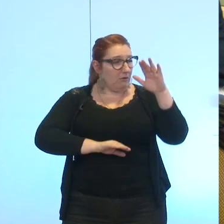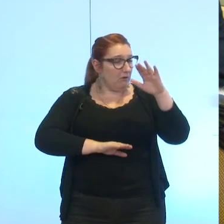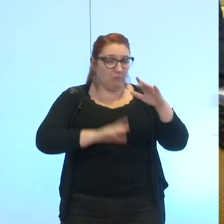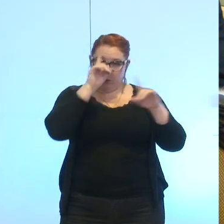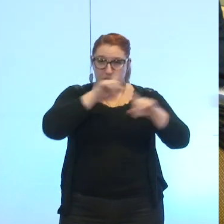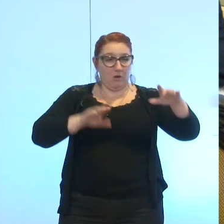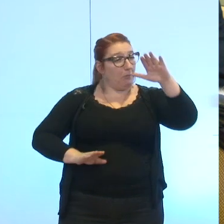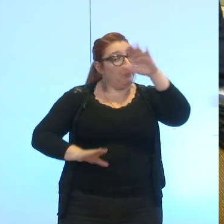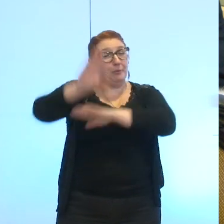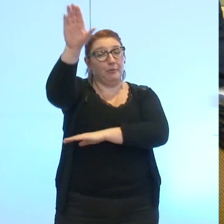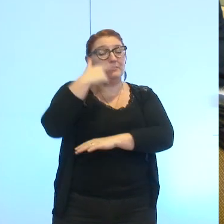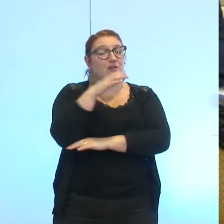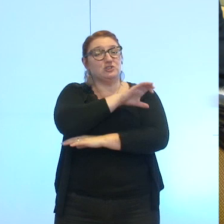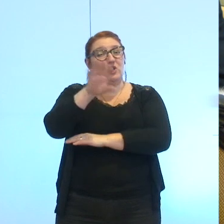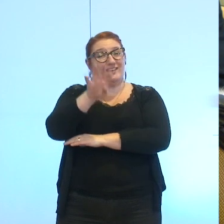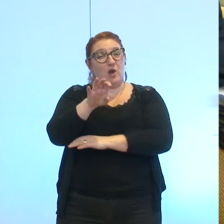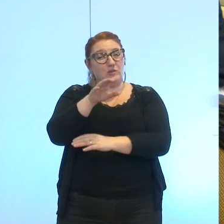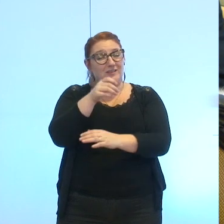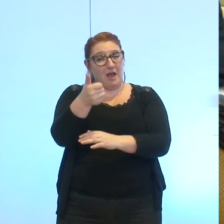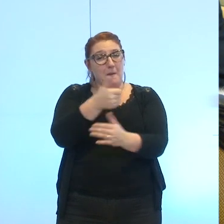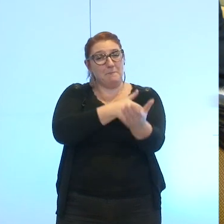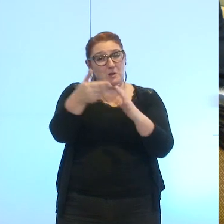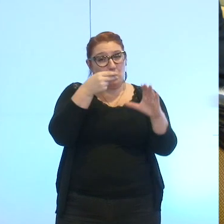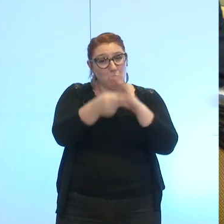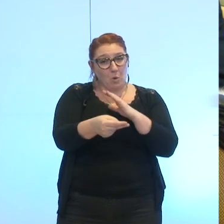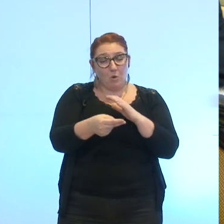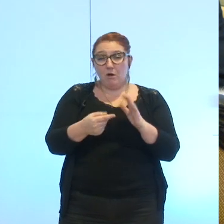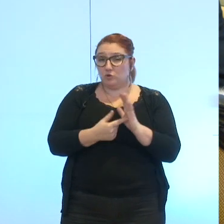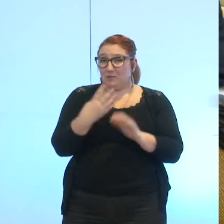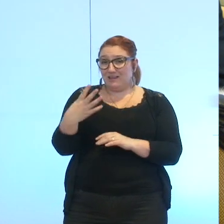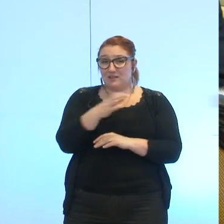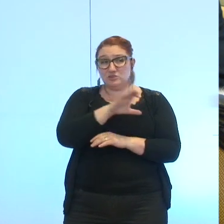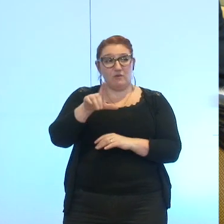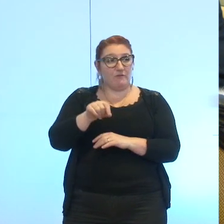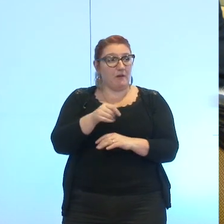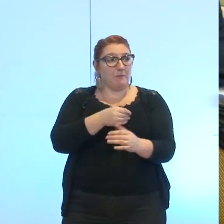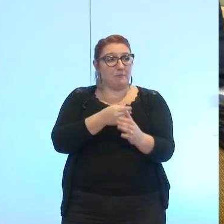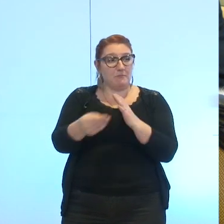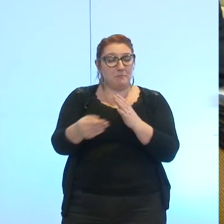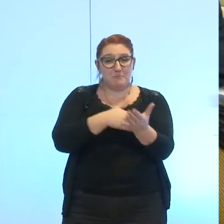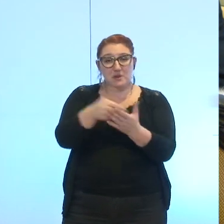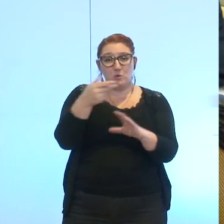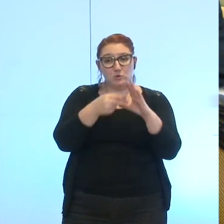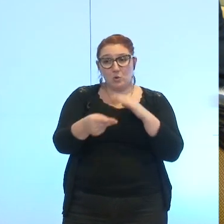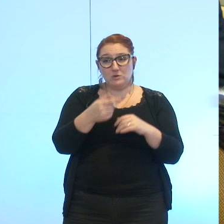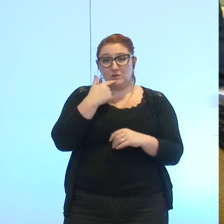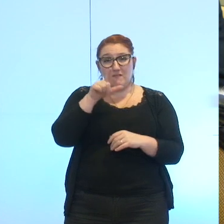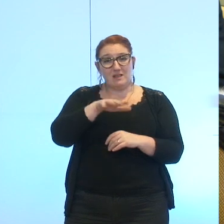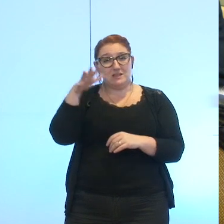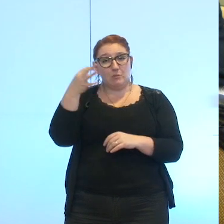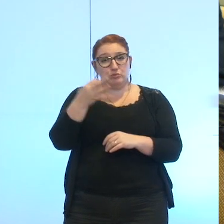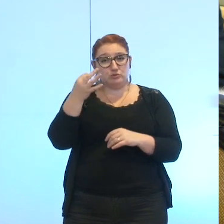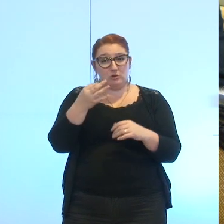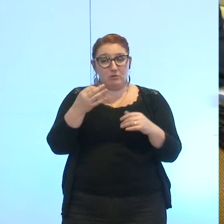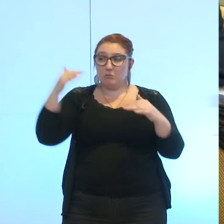sera de 140 millions d'euros contre 120 millions d'euros en 2004 soit 50 % des dépenses de fonctionnement elle même 25 % plus élevé